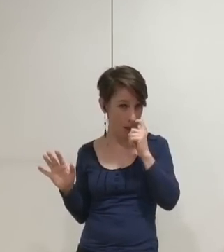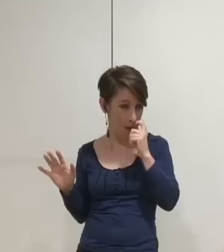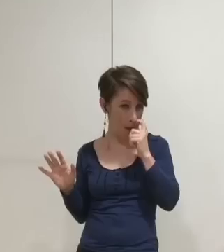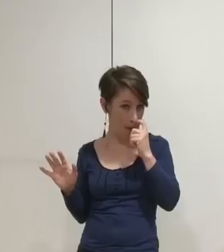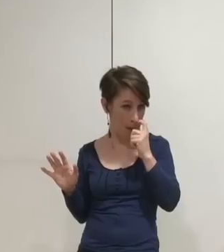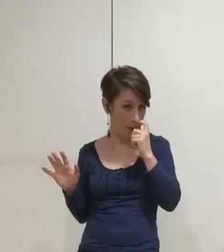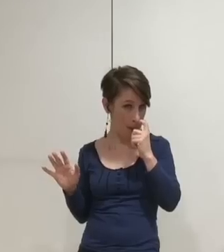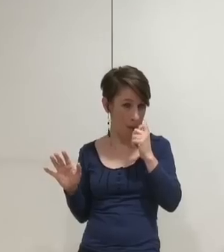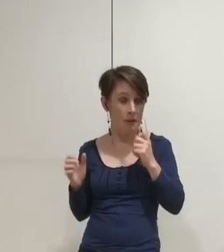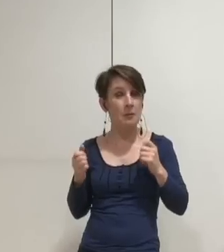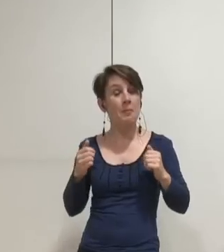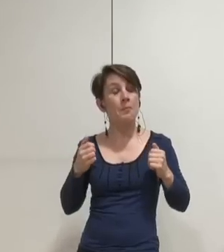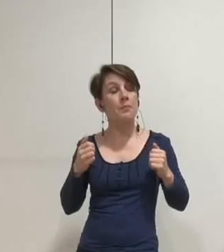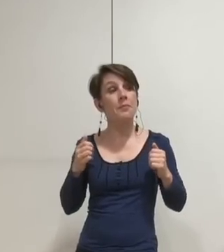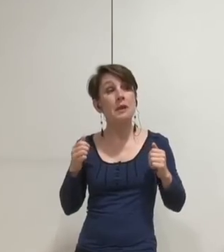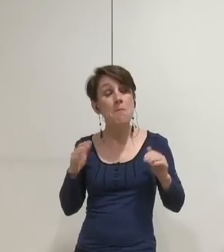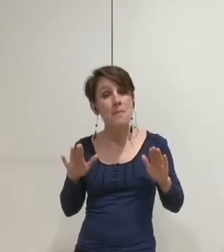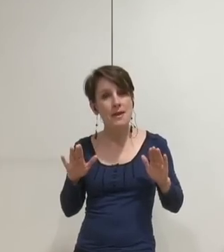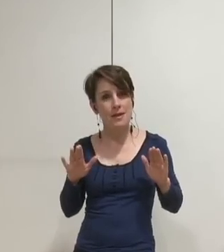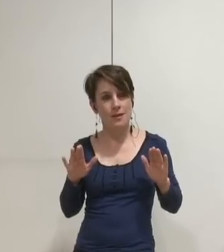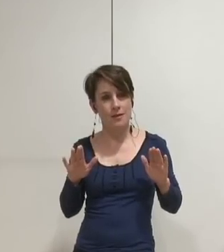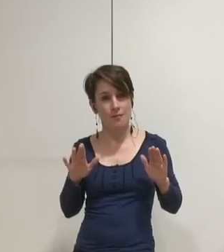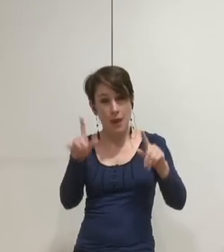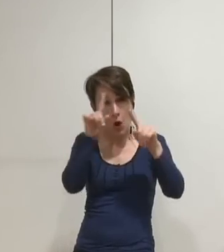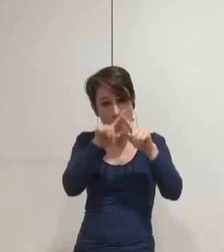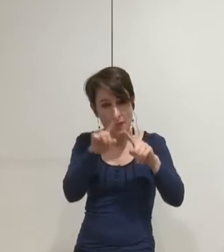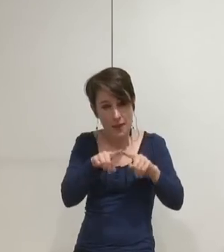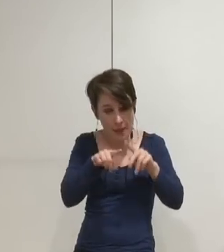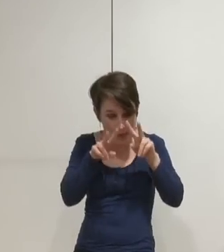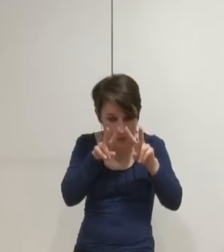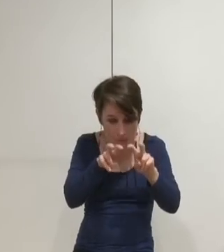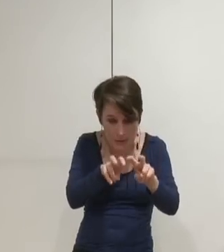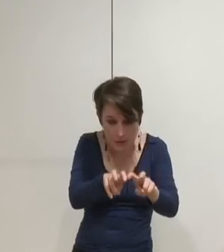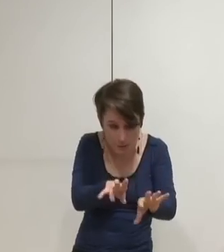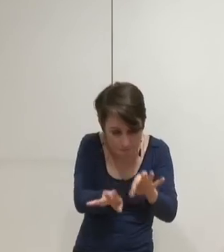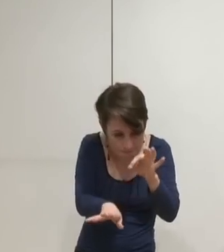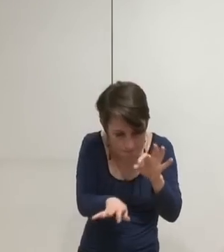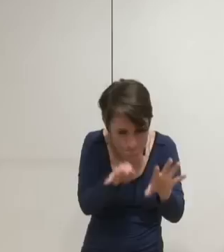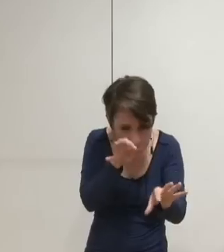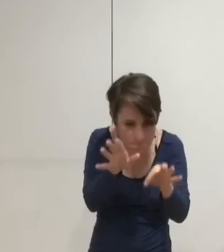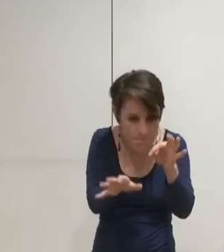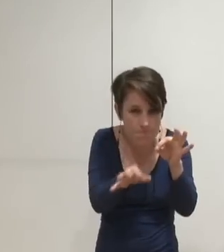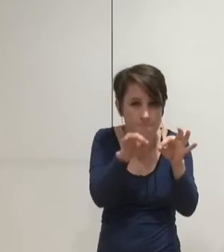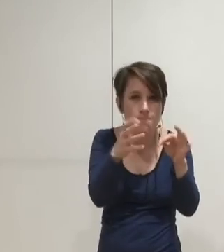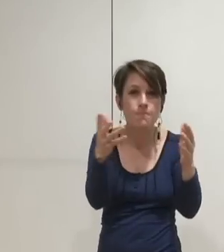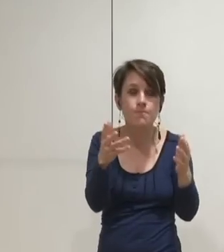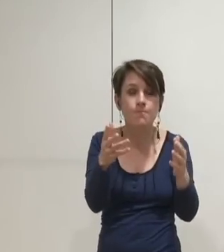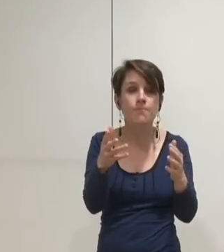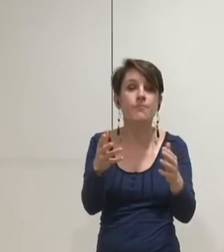rentre dans le détail on s'aperçoit que les classes